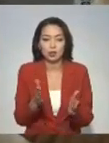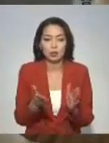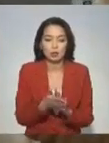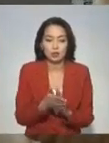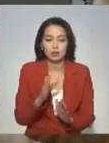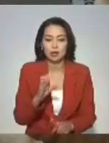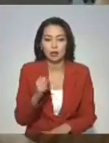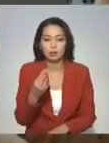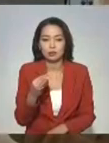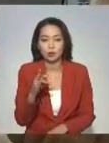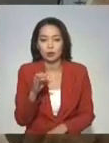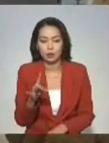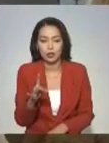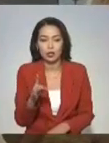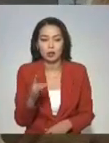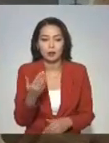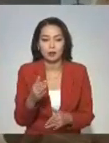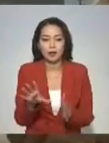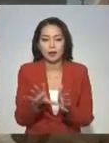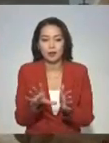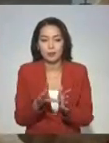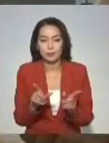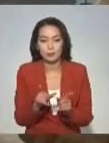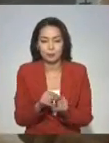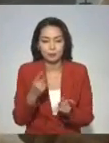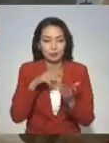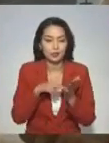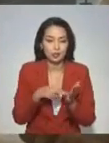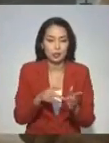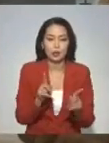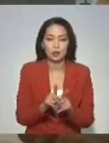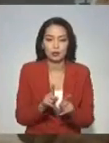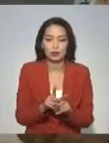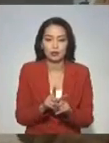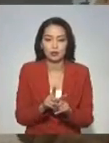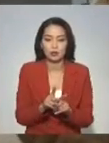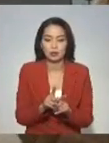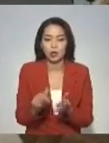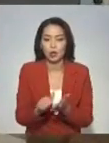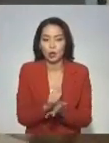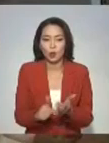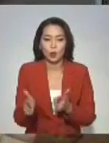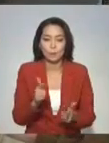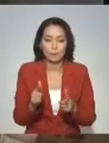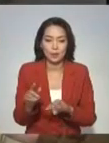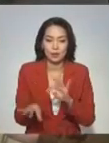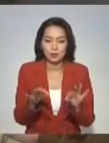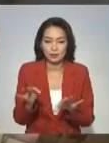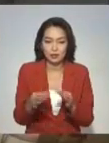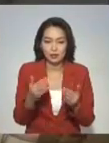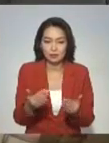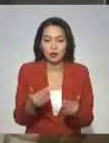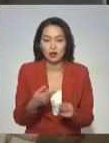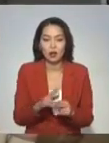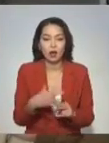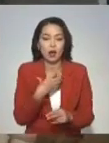акционерами ЦАЭК и Экибастуз Теплоэнерго ведется работа по разработке проектно-сметной документации по основным